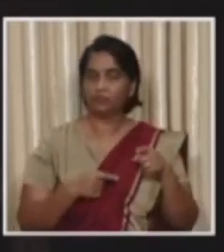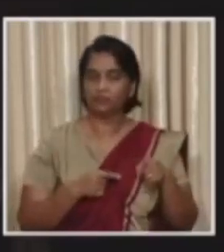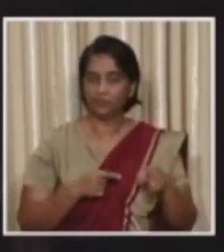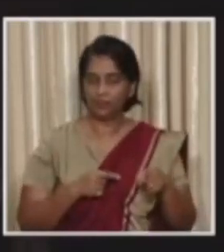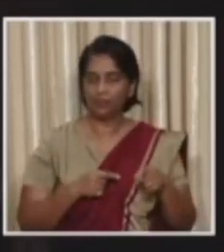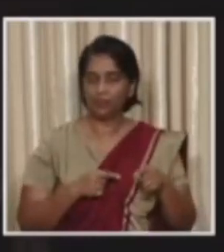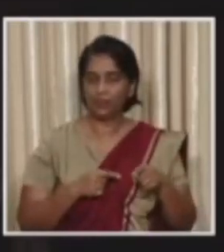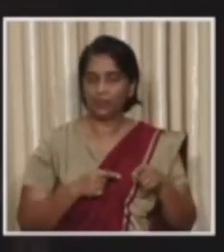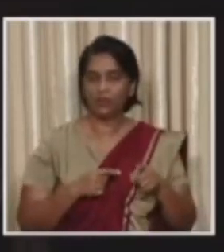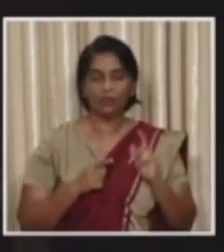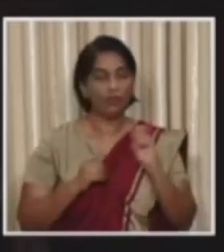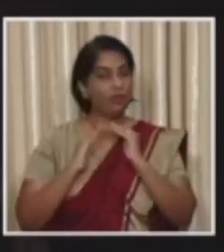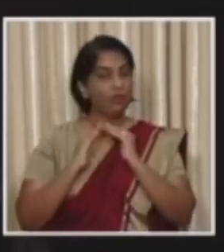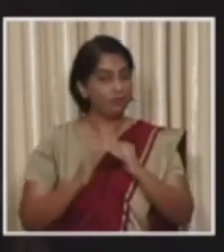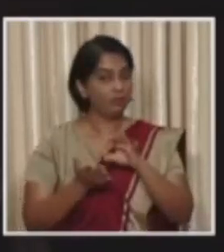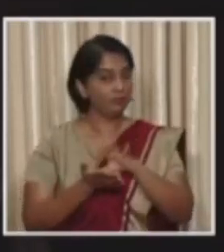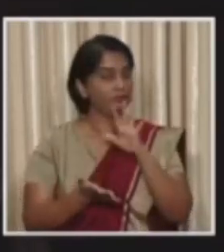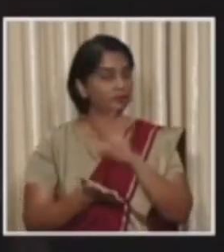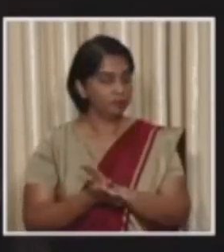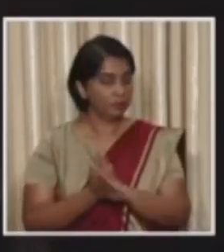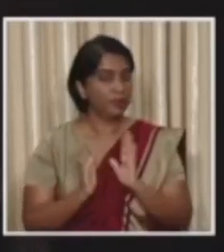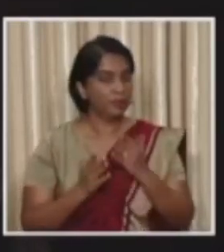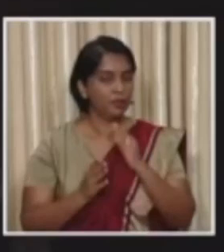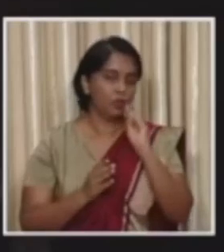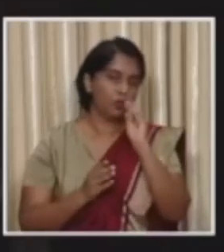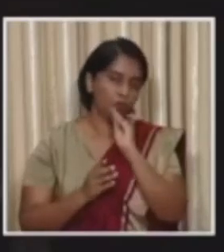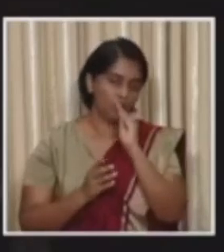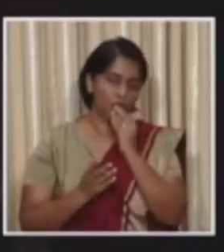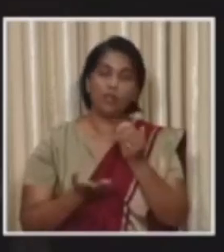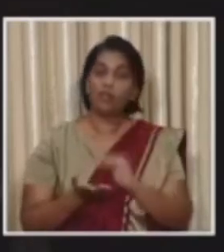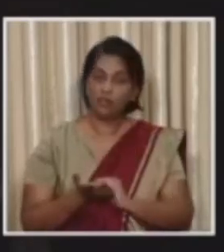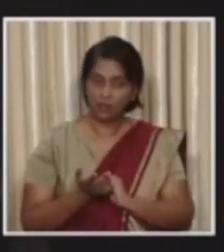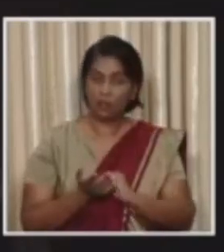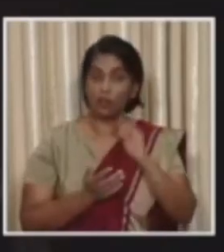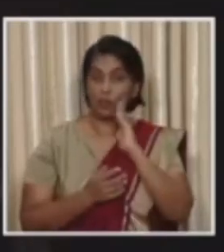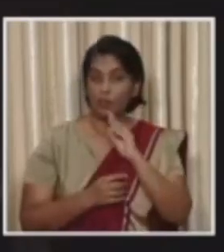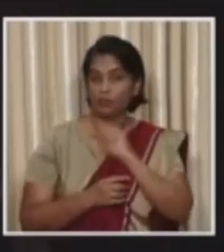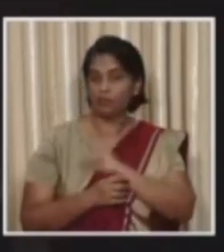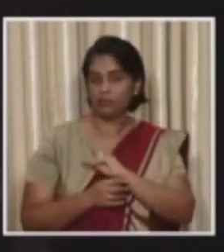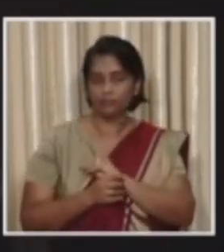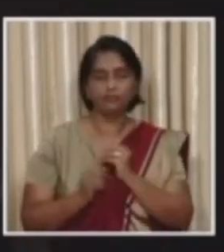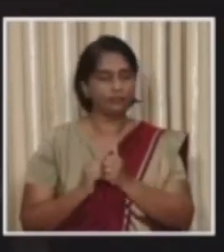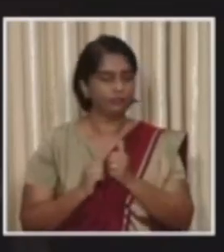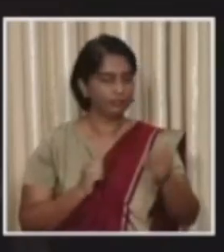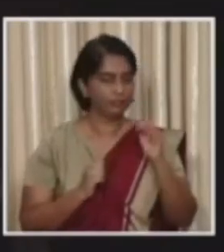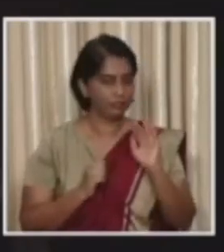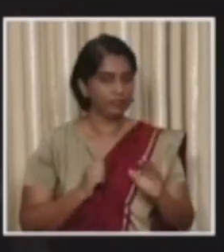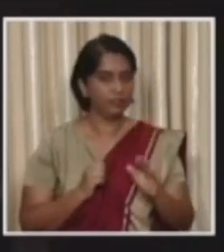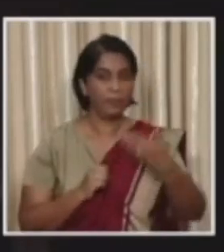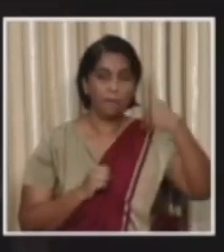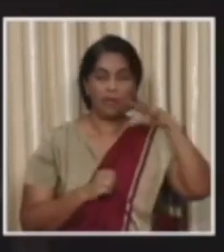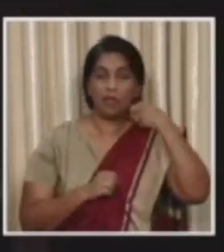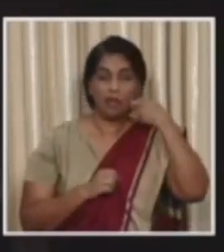මෙම කාර්යාලය පිහිටවීම හුදෙක් තවත් විදේශ කුමන්ත්‍රණයක් යන ඒ පර්ණ